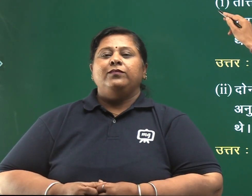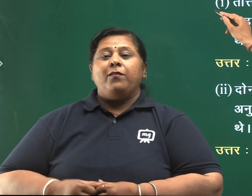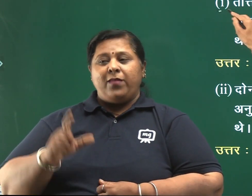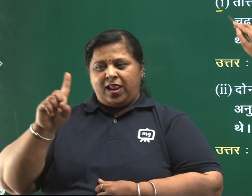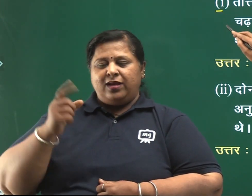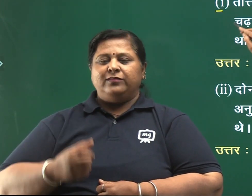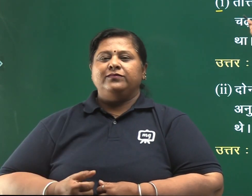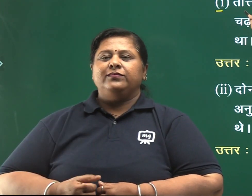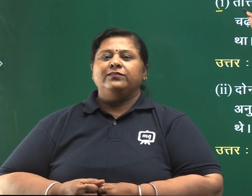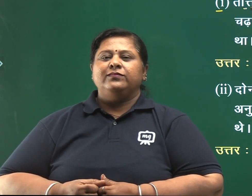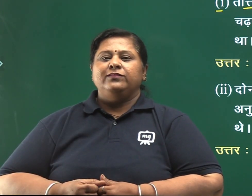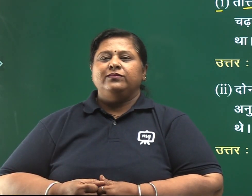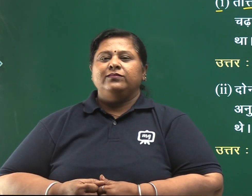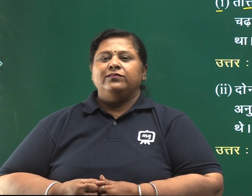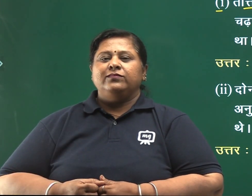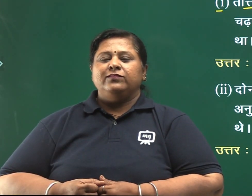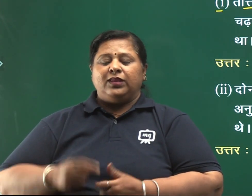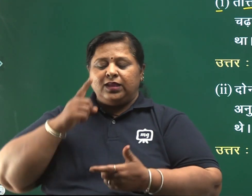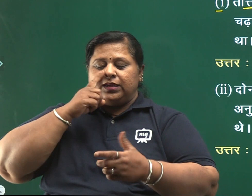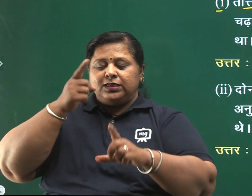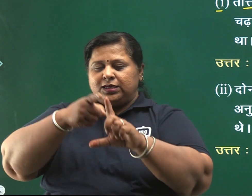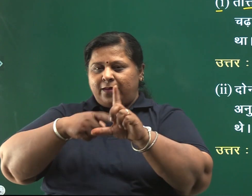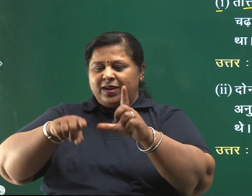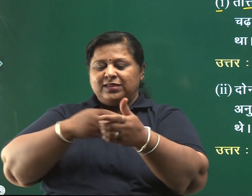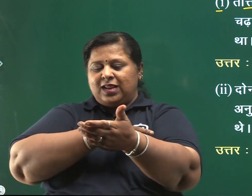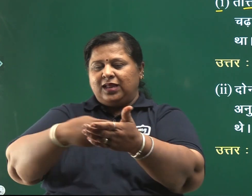पहला प्रश्न, तोतो चान को